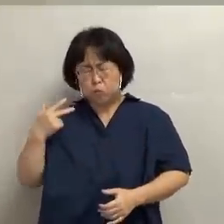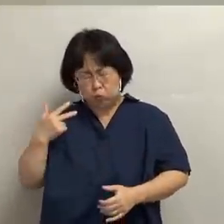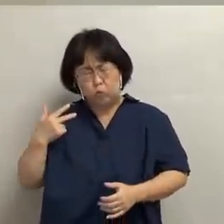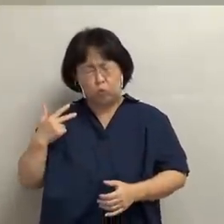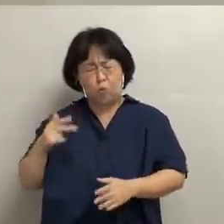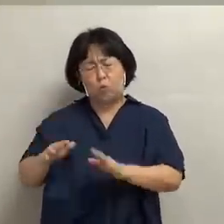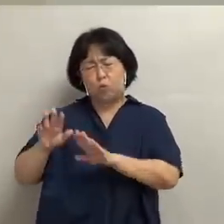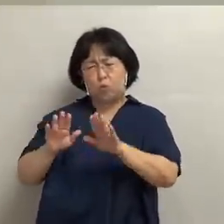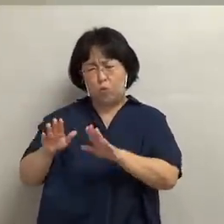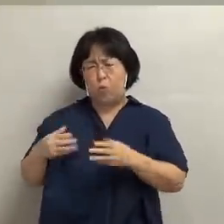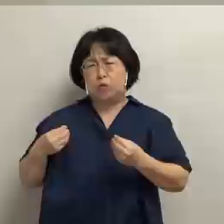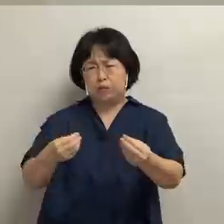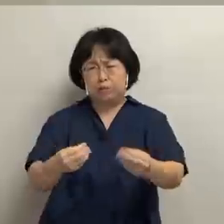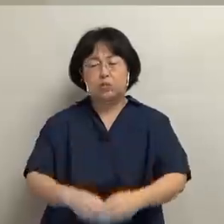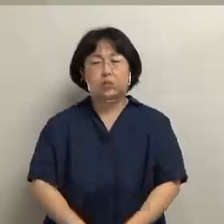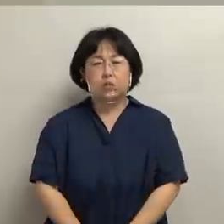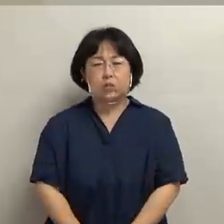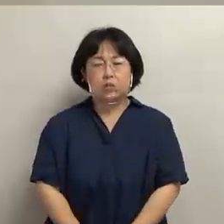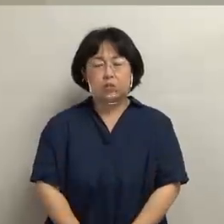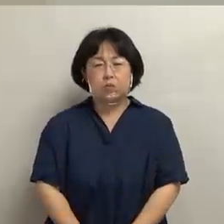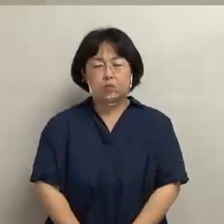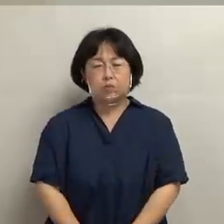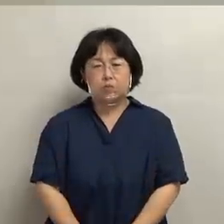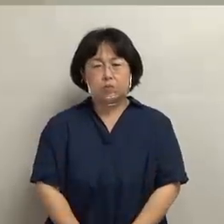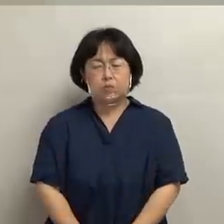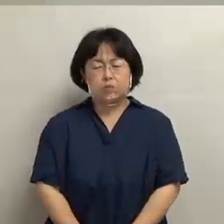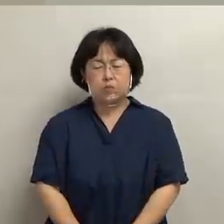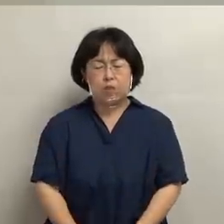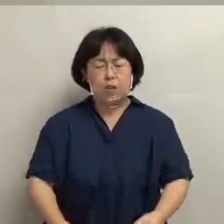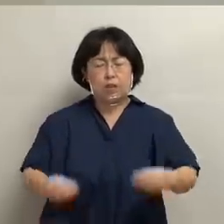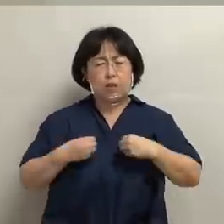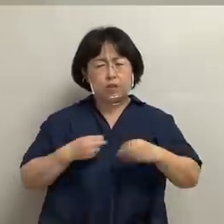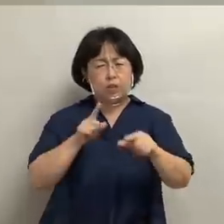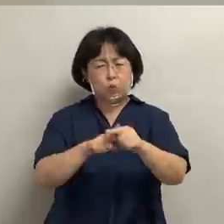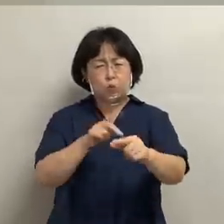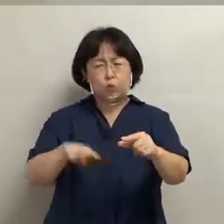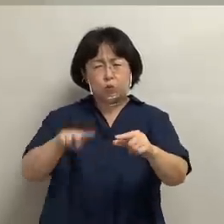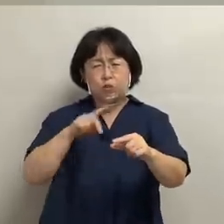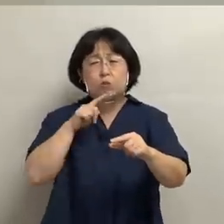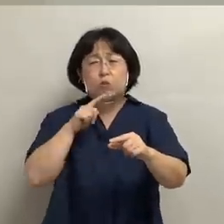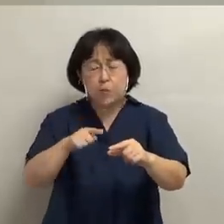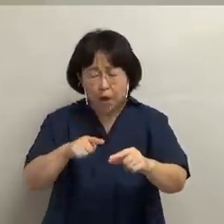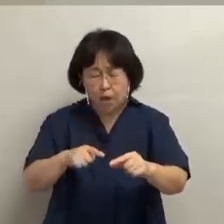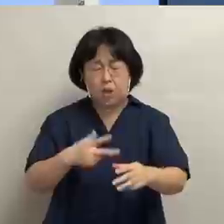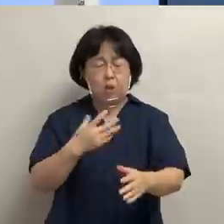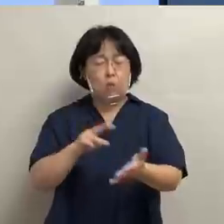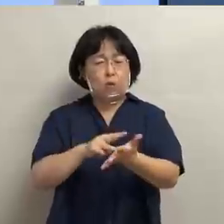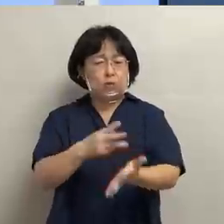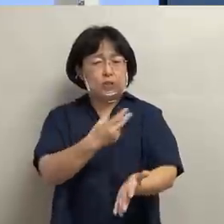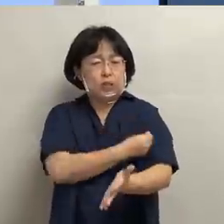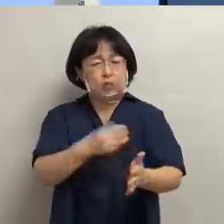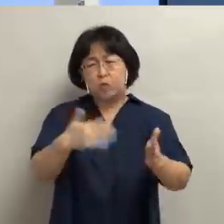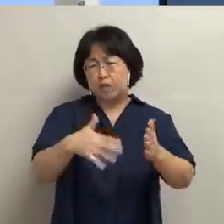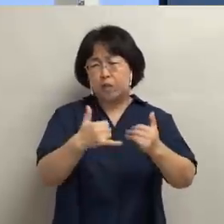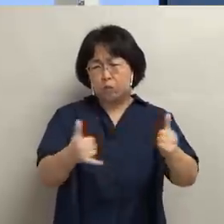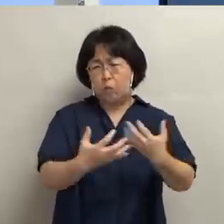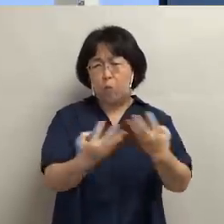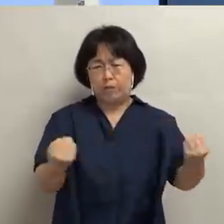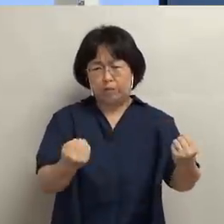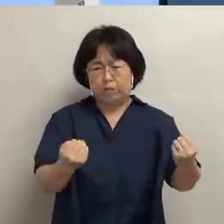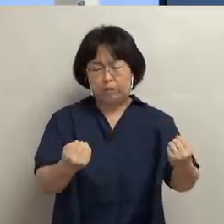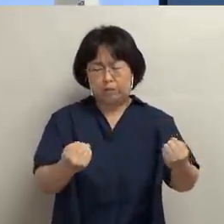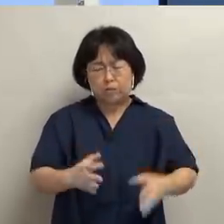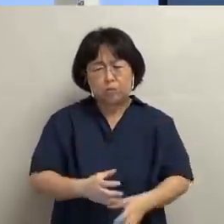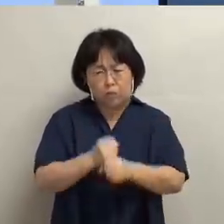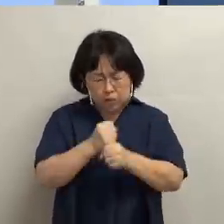いないと思います完成の中心はワクチン未接種の方々ですすなわちワクチン接種を早期に完了